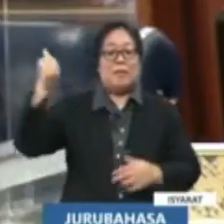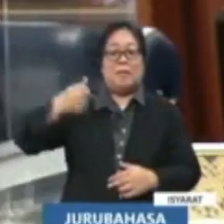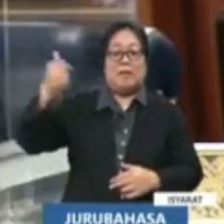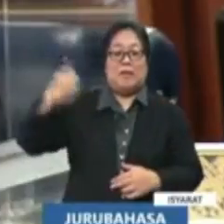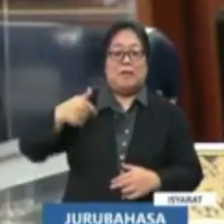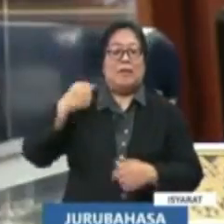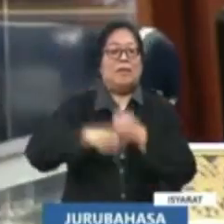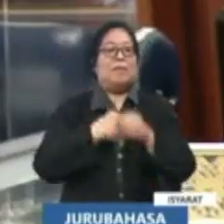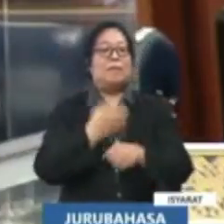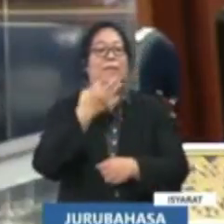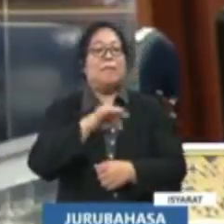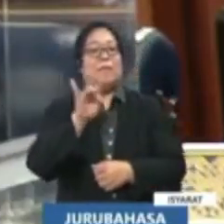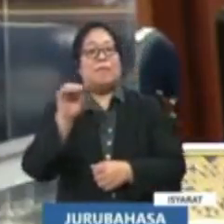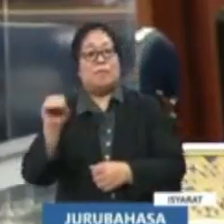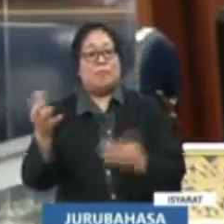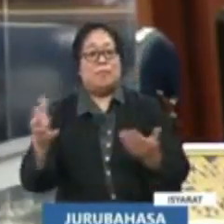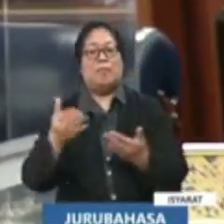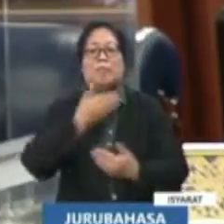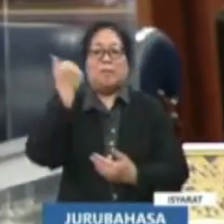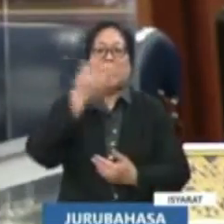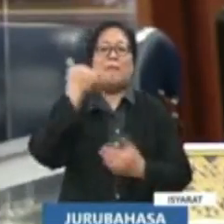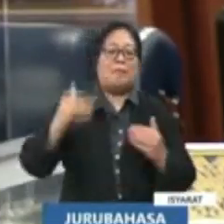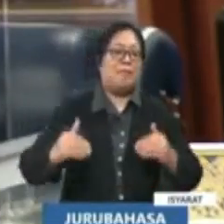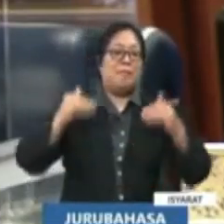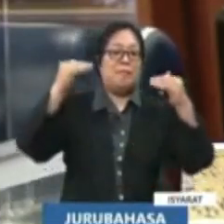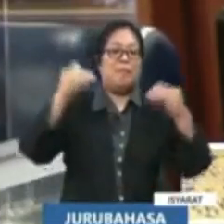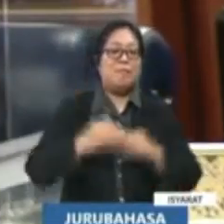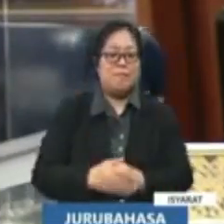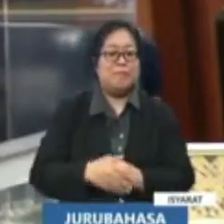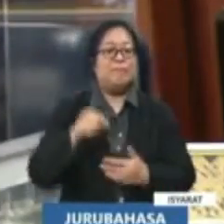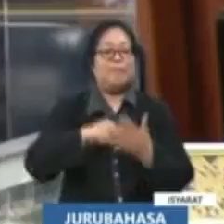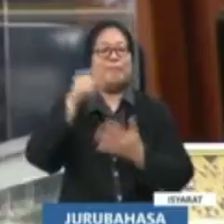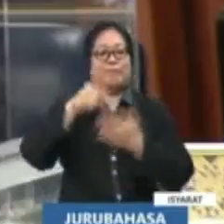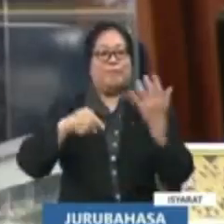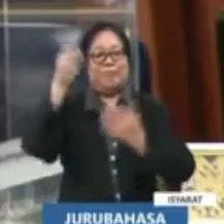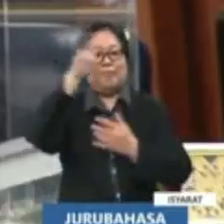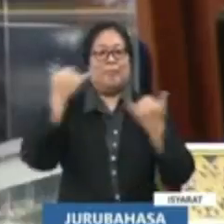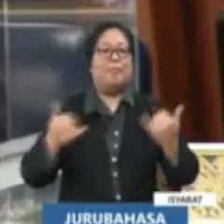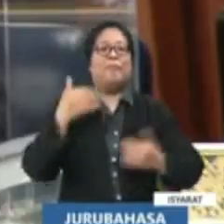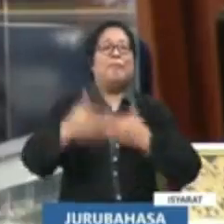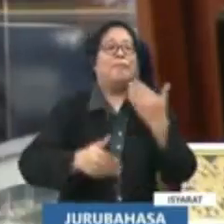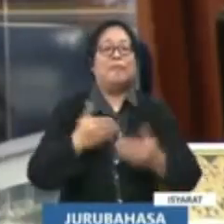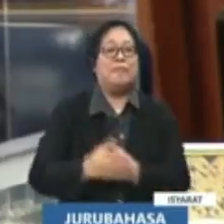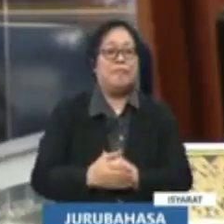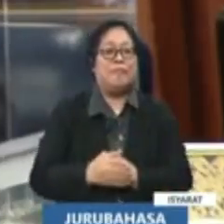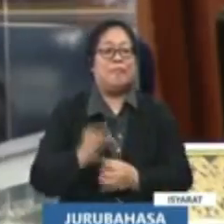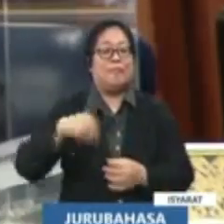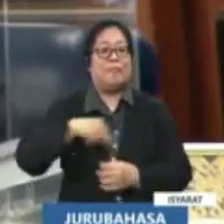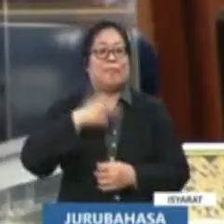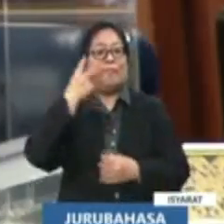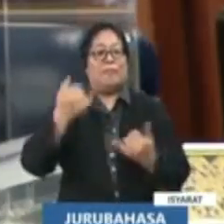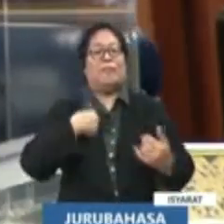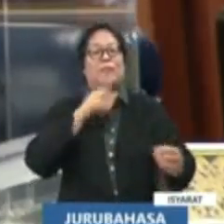80 supaya menjadi lebih baik lagi jadi ini benda-benda yang telah dilakukan oleh kerajaan dan juga kalau kita dapat lihat ini